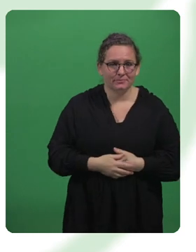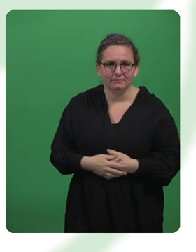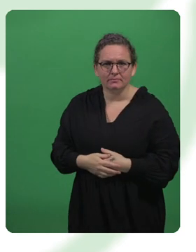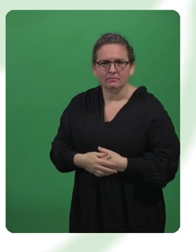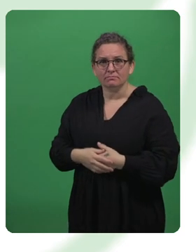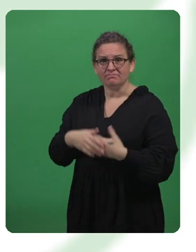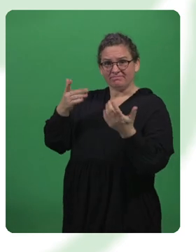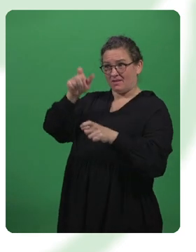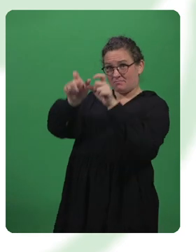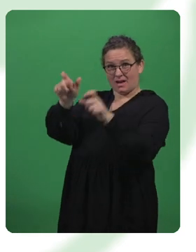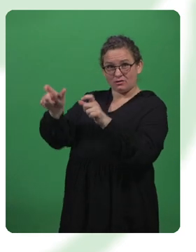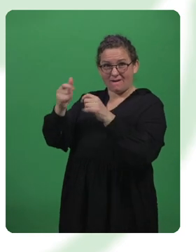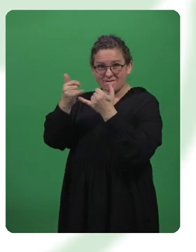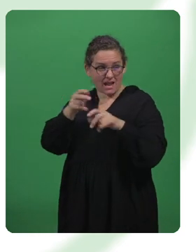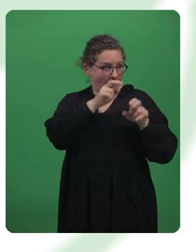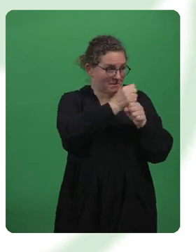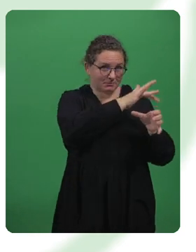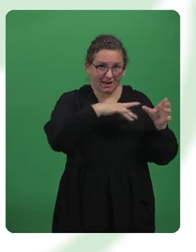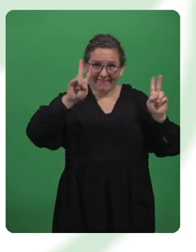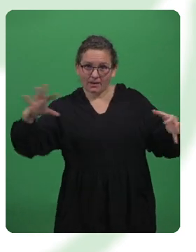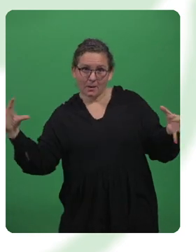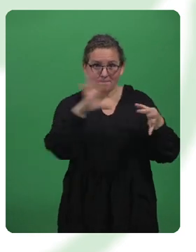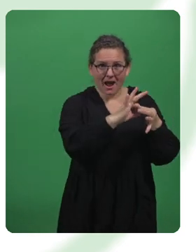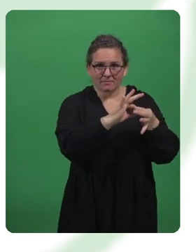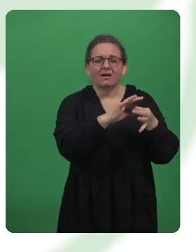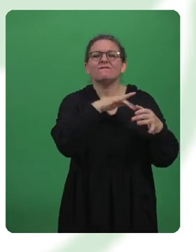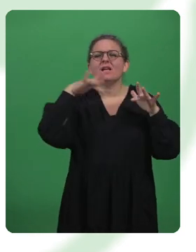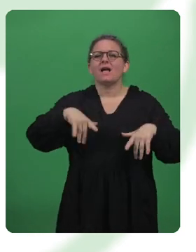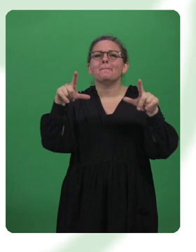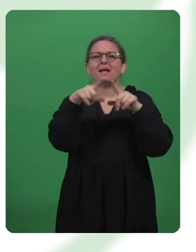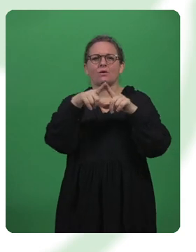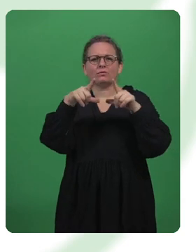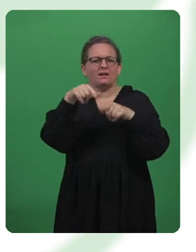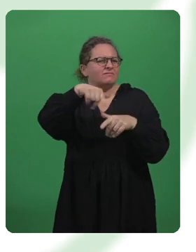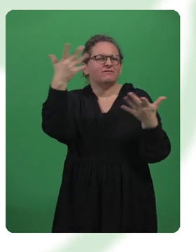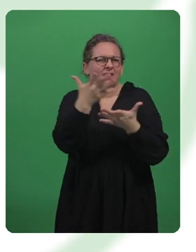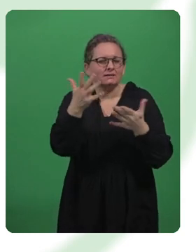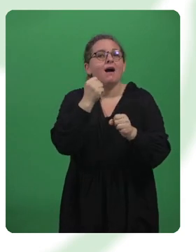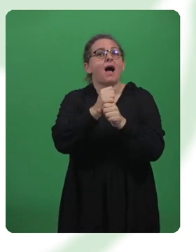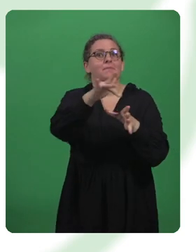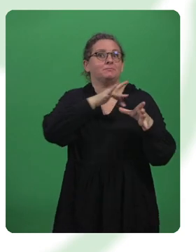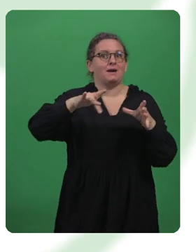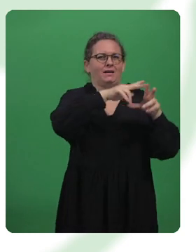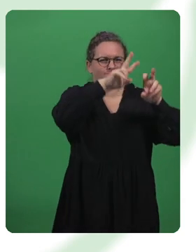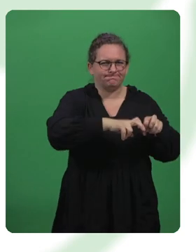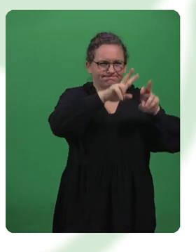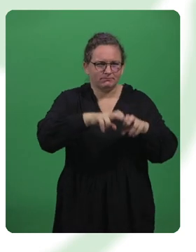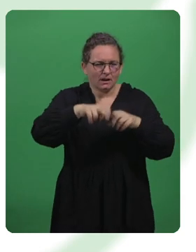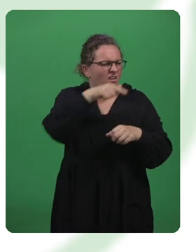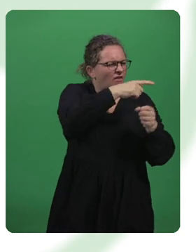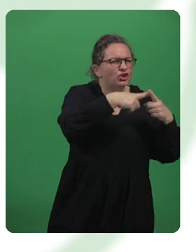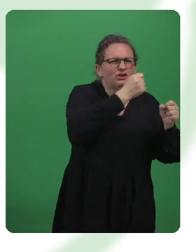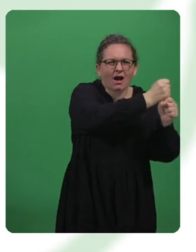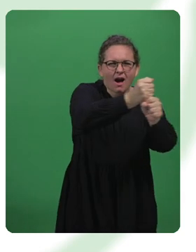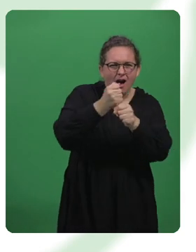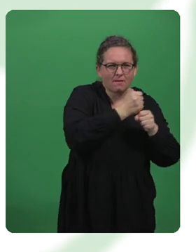Firma. Um die richtigen Menschen an die richtigen Arbeitsplätze zu bringen, nutzen wir hier die Methode der Arbeitsplatzanalyse. Dabei